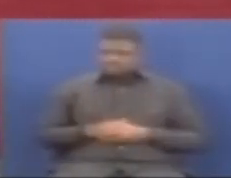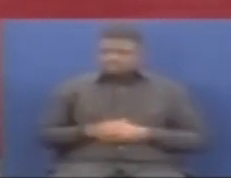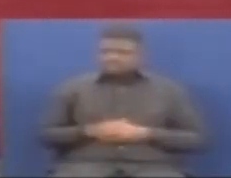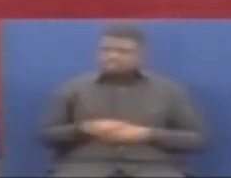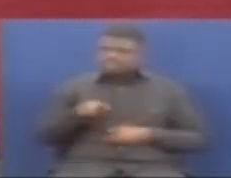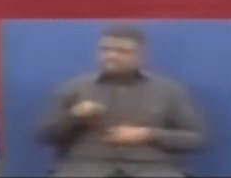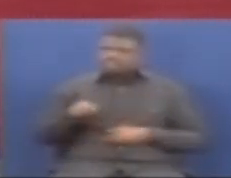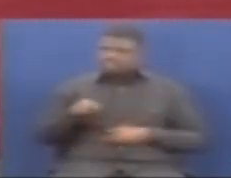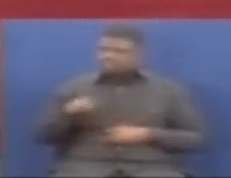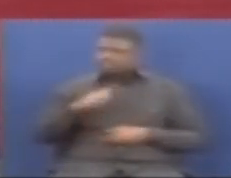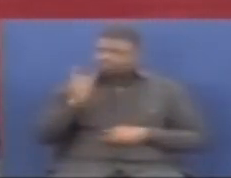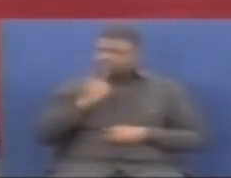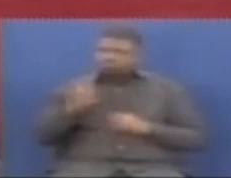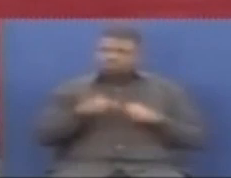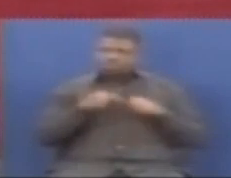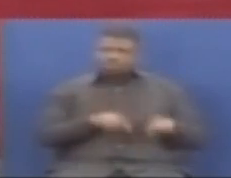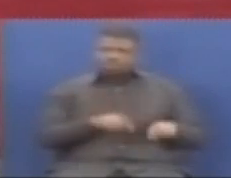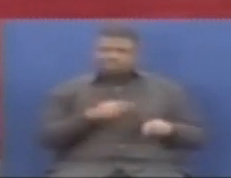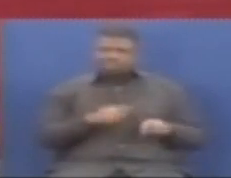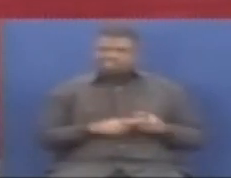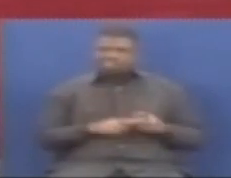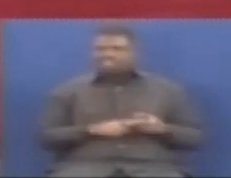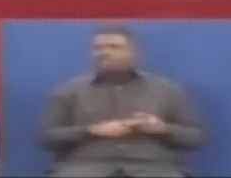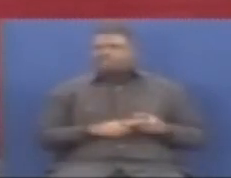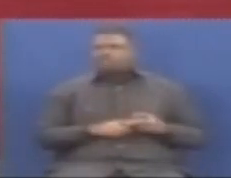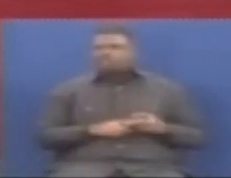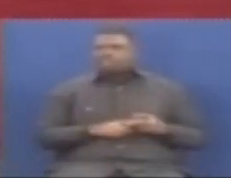Mheshimiwa Nape Nnauye, swali la nyongeza.